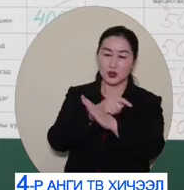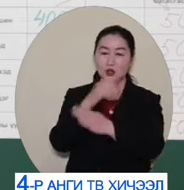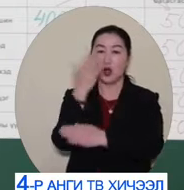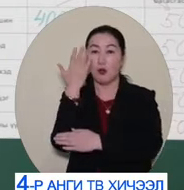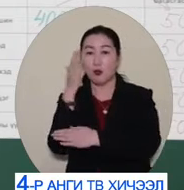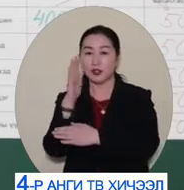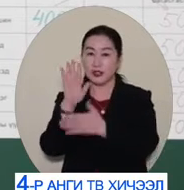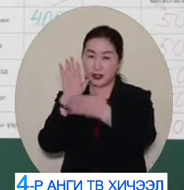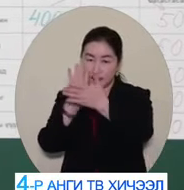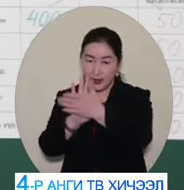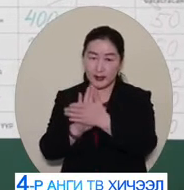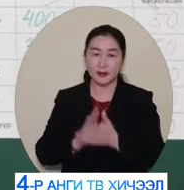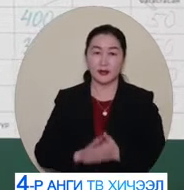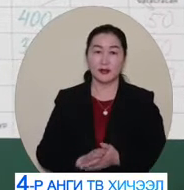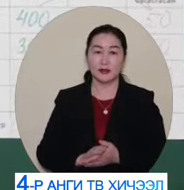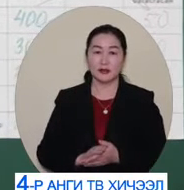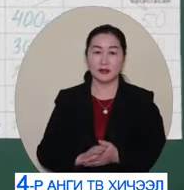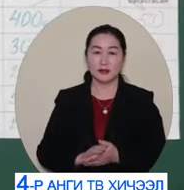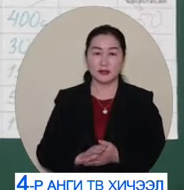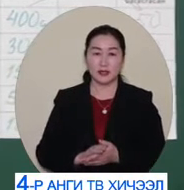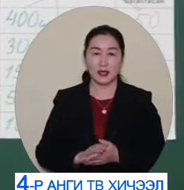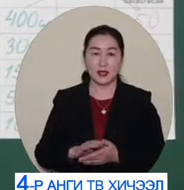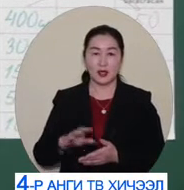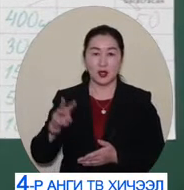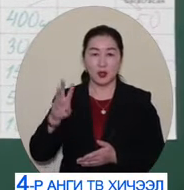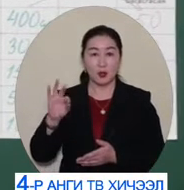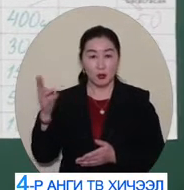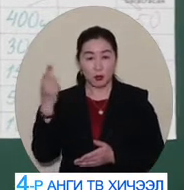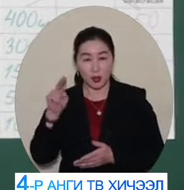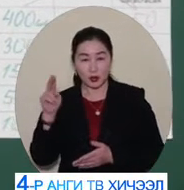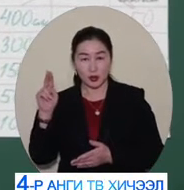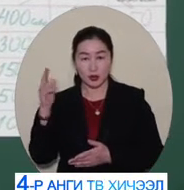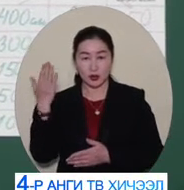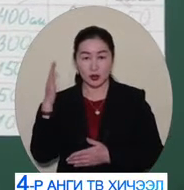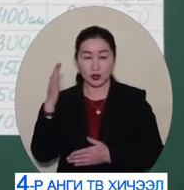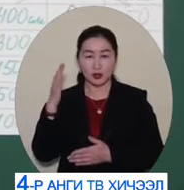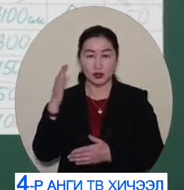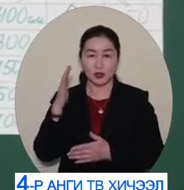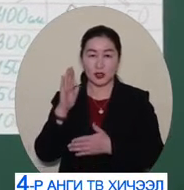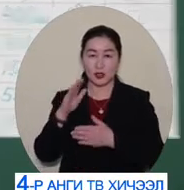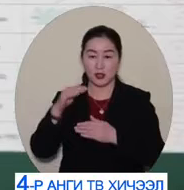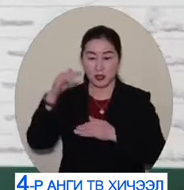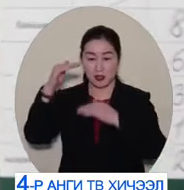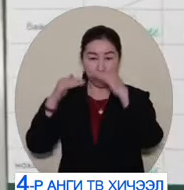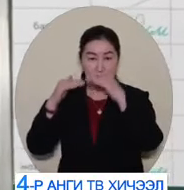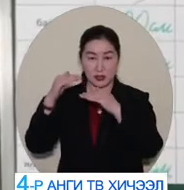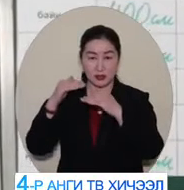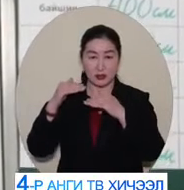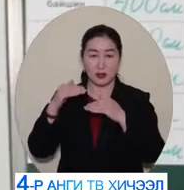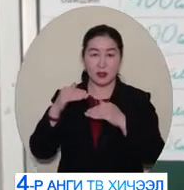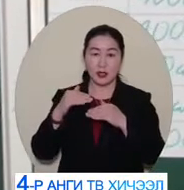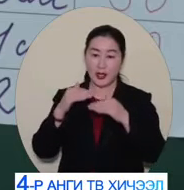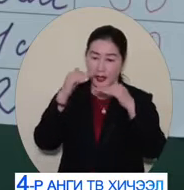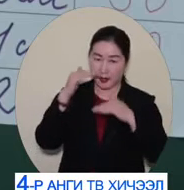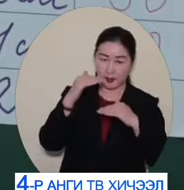За байшингийн хажууд юуг тавих вэ? Модыг тавина. За бүгдээрээ ингээ харахад мод маань яг хэмжээтэй энэ